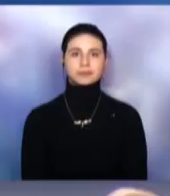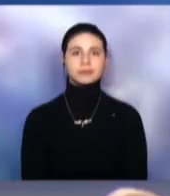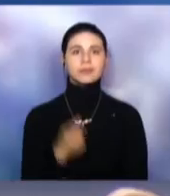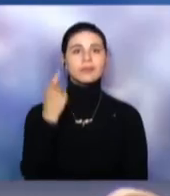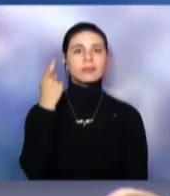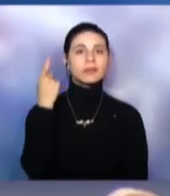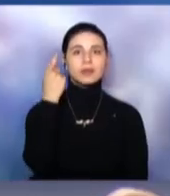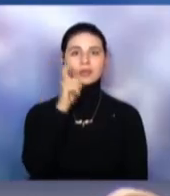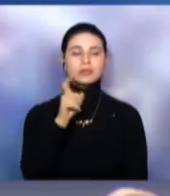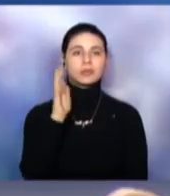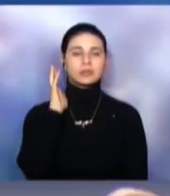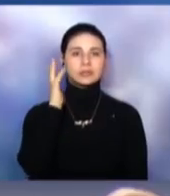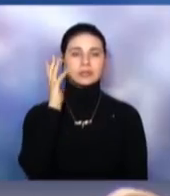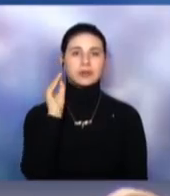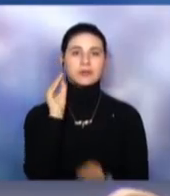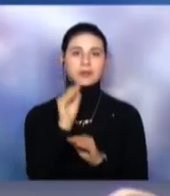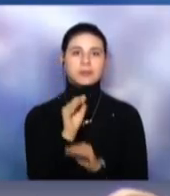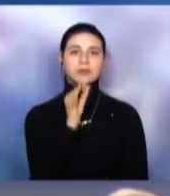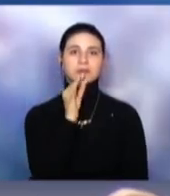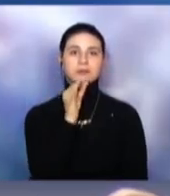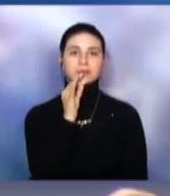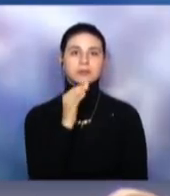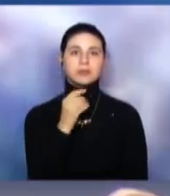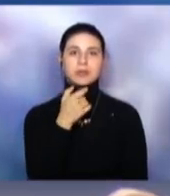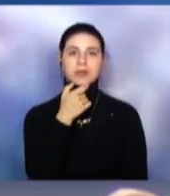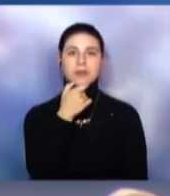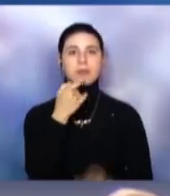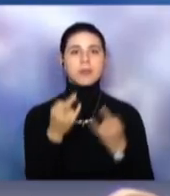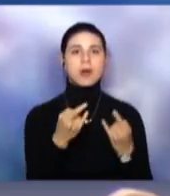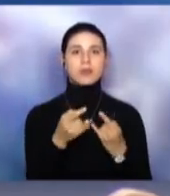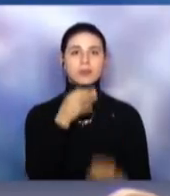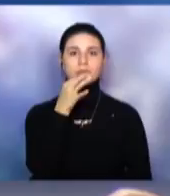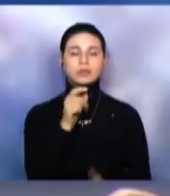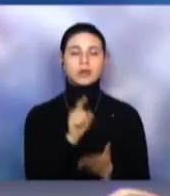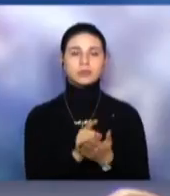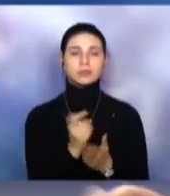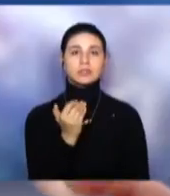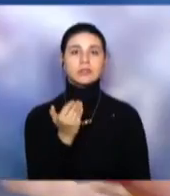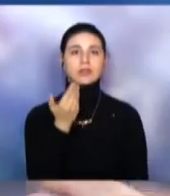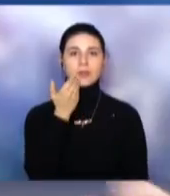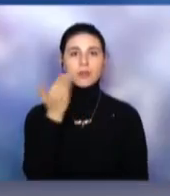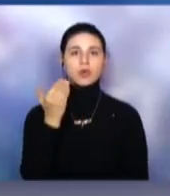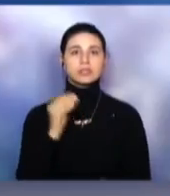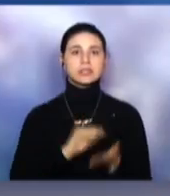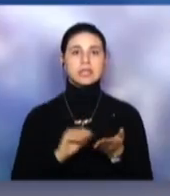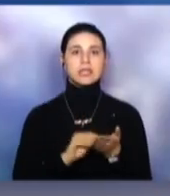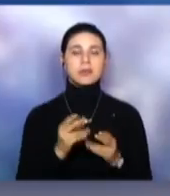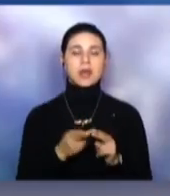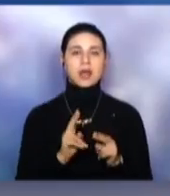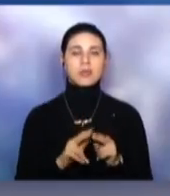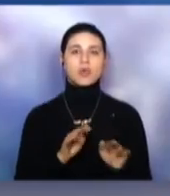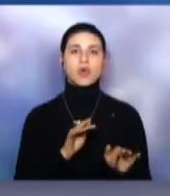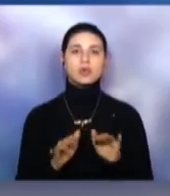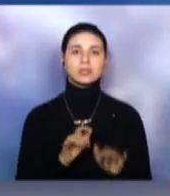გაჯიუტებული არტერიული წნევა. ვიდრე ამ კითხვაზე მიმპასუხებთ, მე უნდა მაყურებელს უთხარო, თქვენი მოხსენება ამ ღონისძიებაზე,